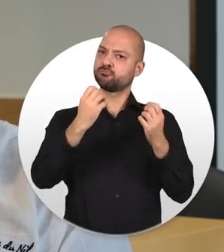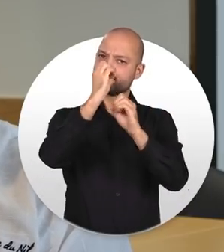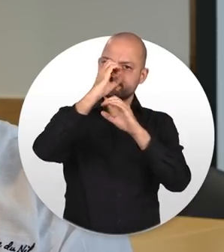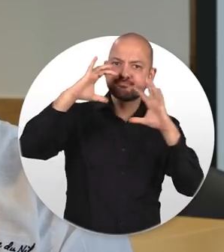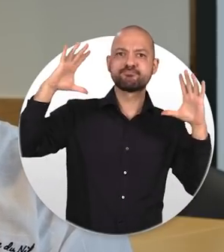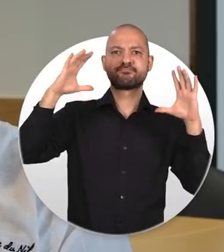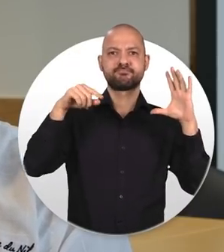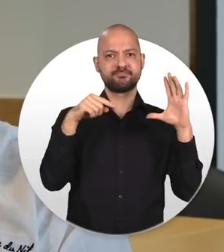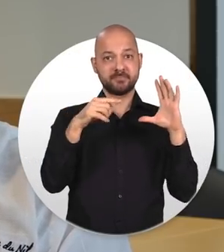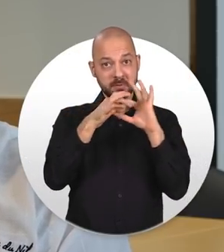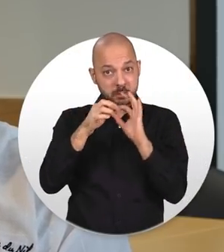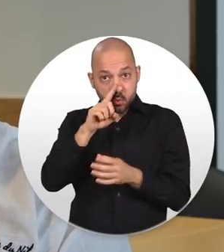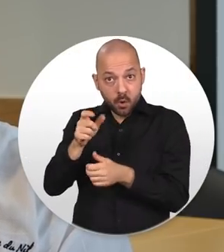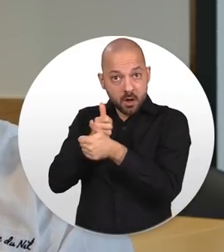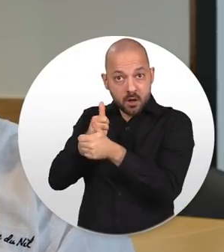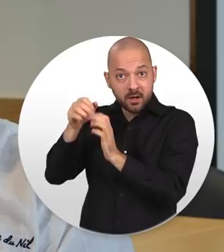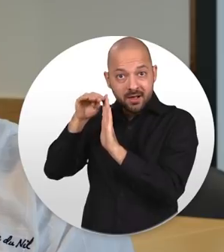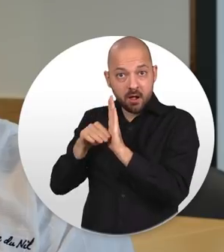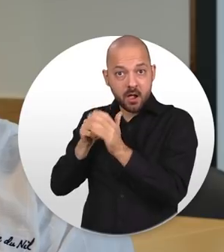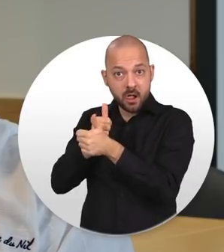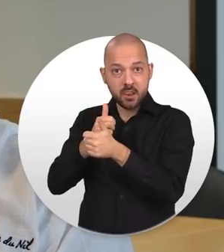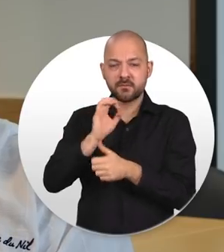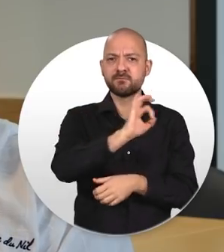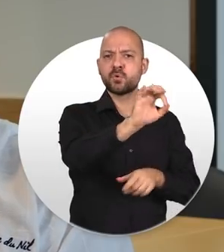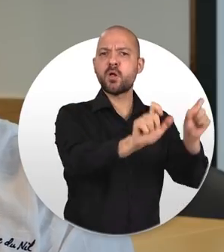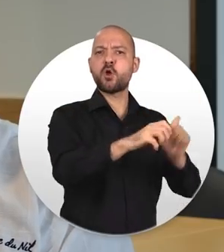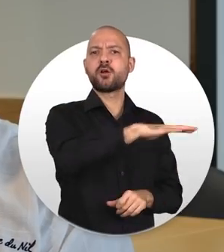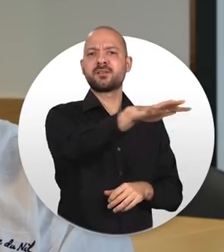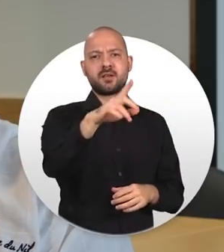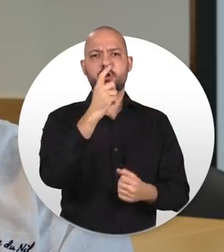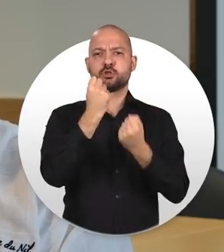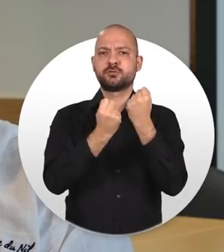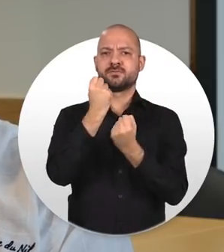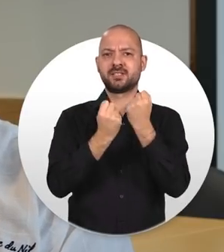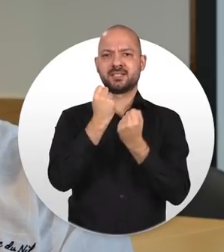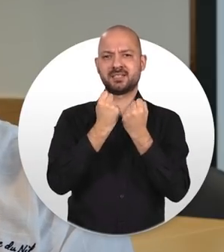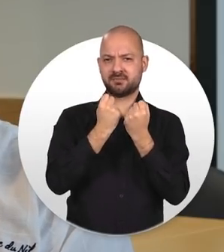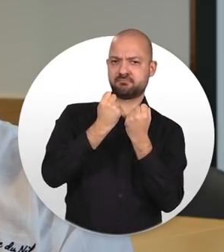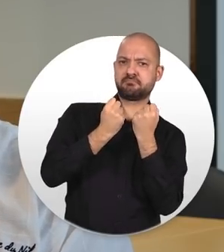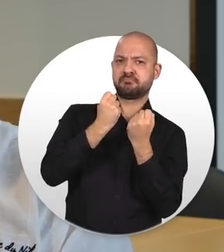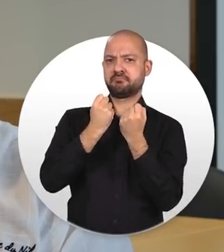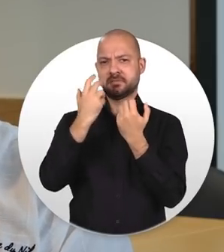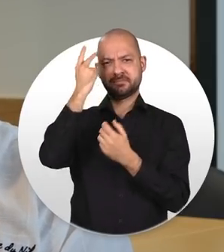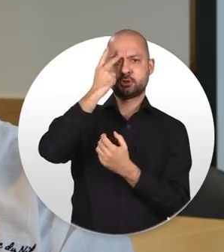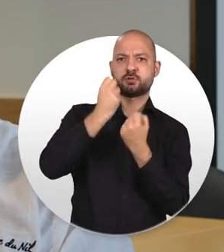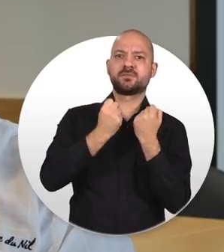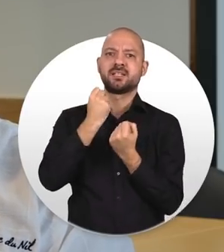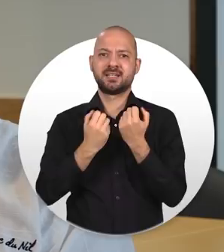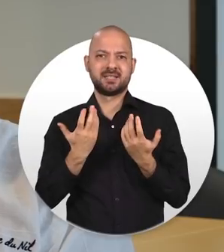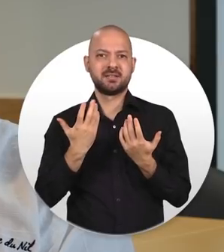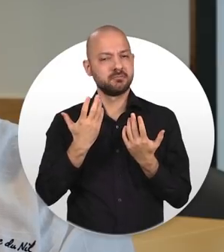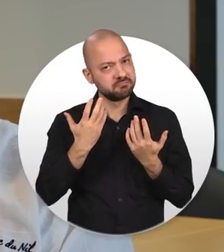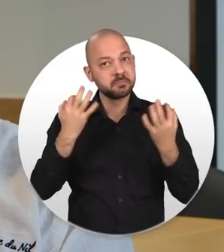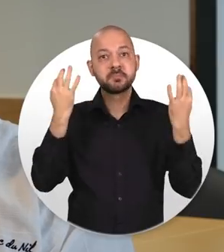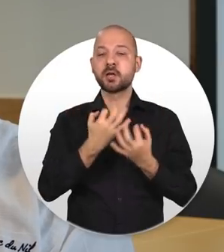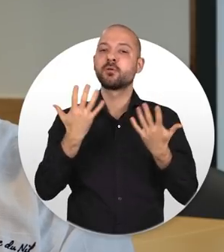wird nicht unbedingt durch feste Regeln gebunden ist, wird nicht unbedingt ganz einfach möchte, für die Leute draußen, für sie zu verstehen. Und du